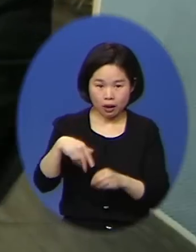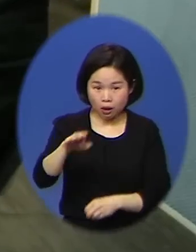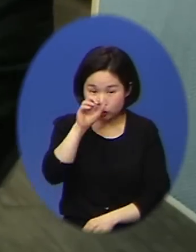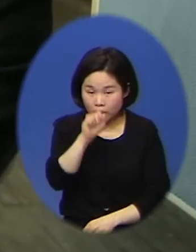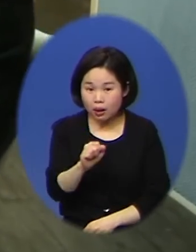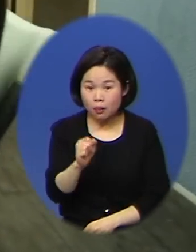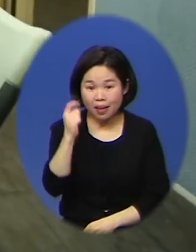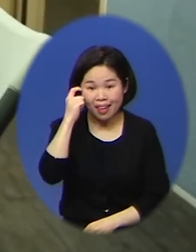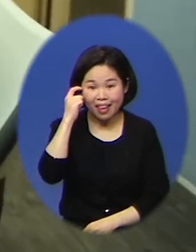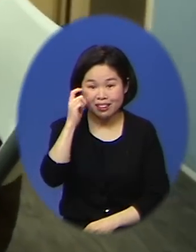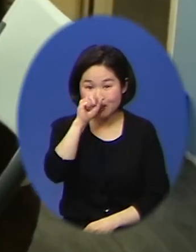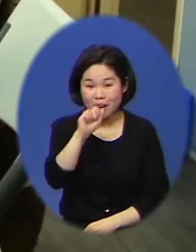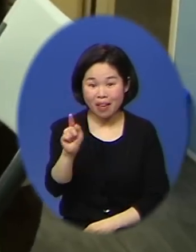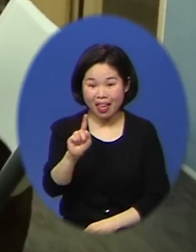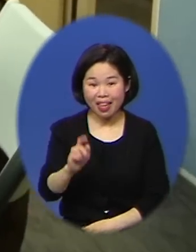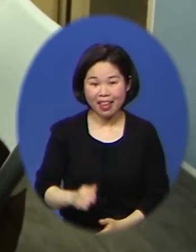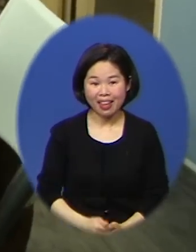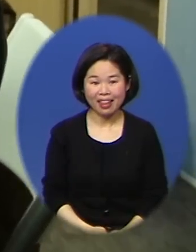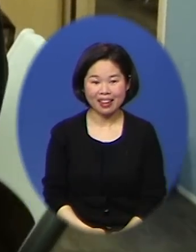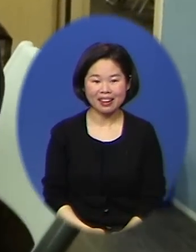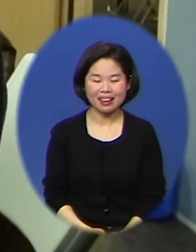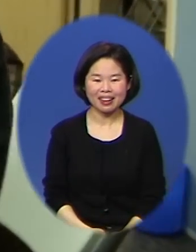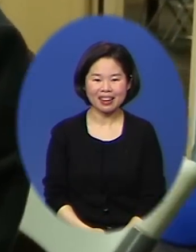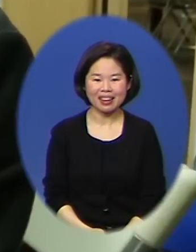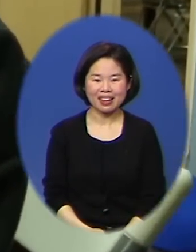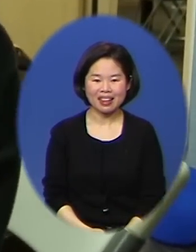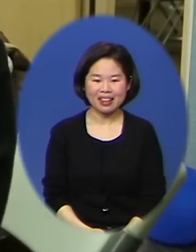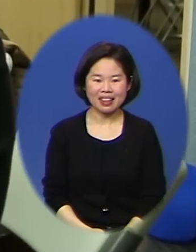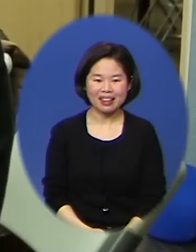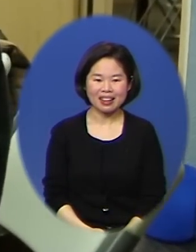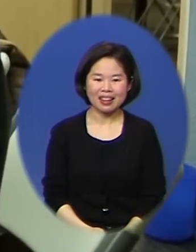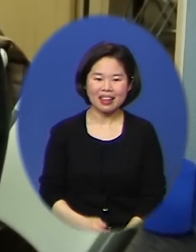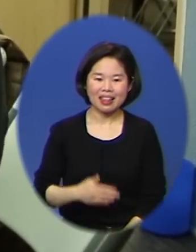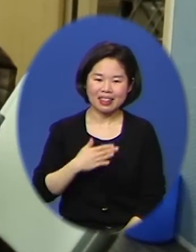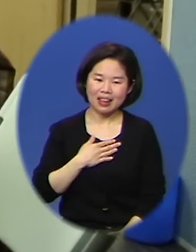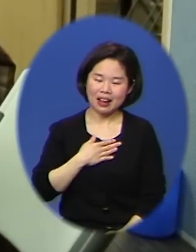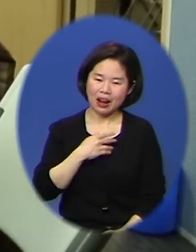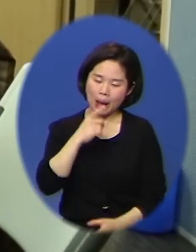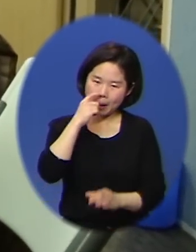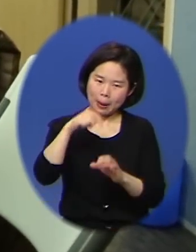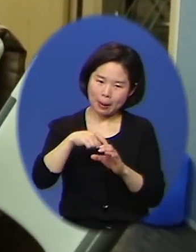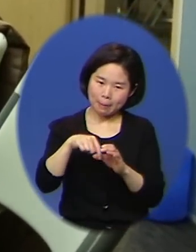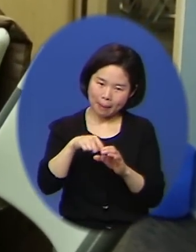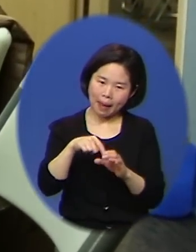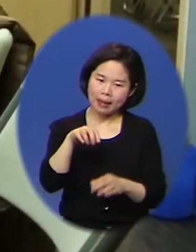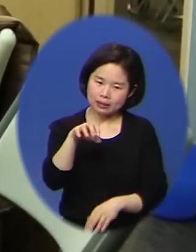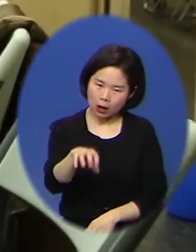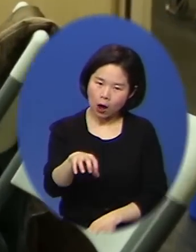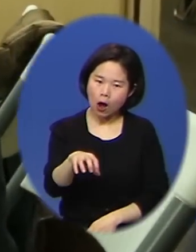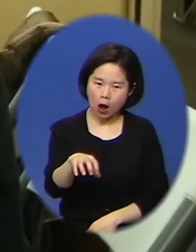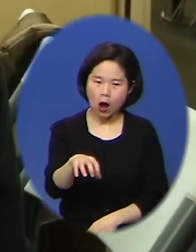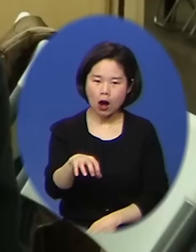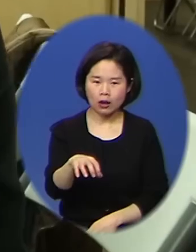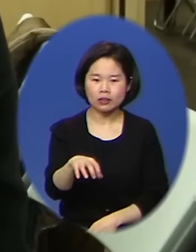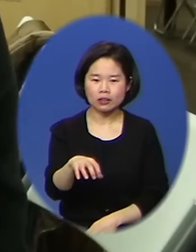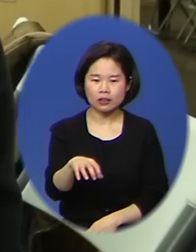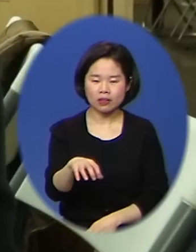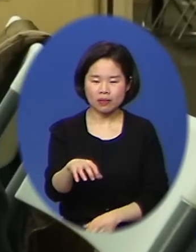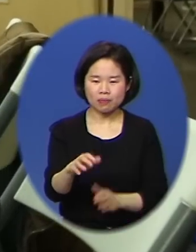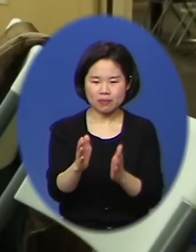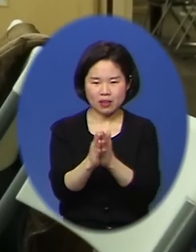왜 좋아해? 왜 좋아해? 그 제가 카페숍에서 대본을 볼